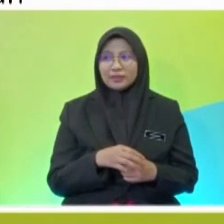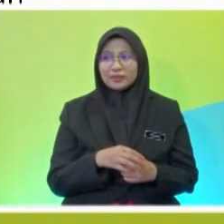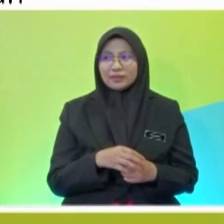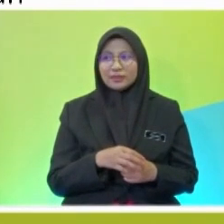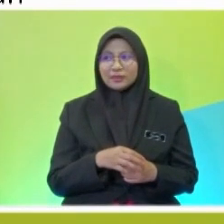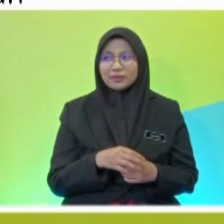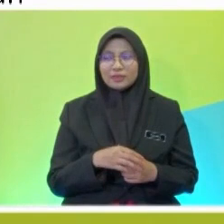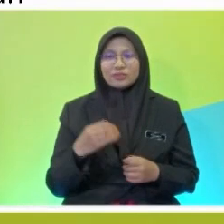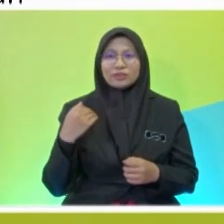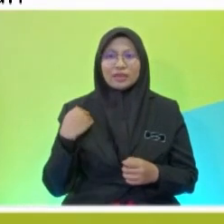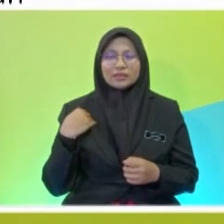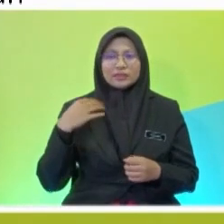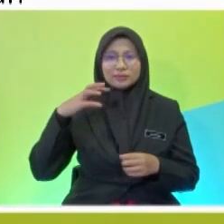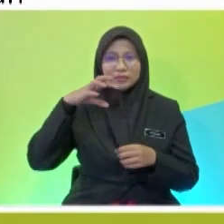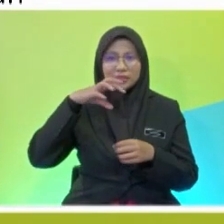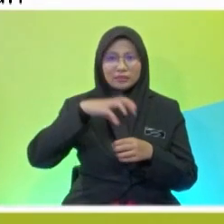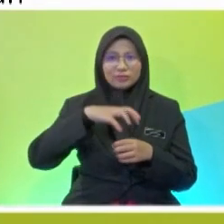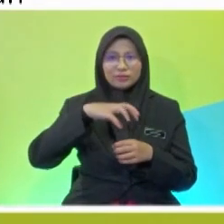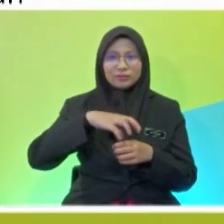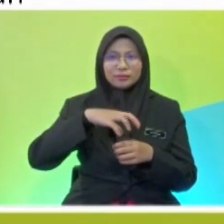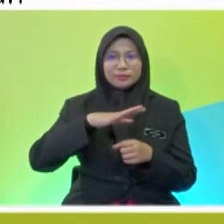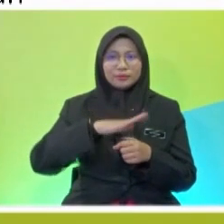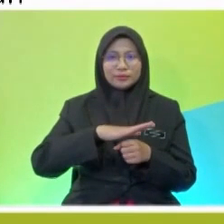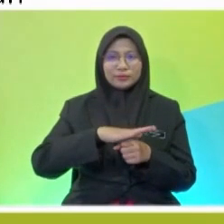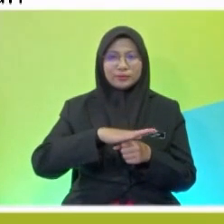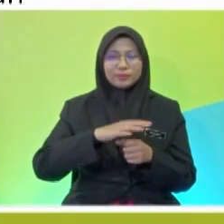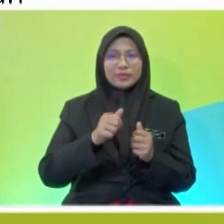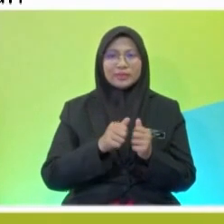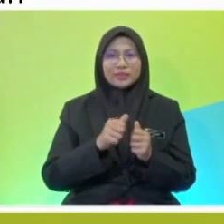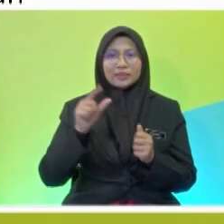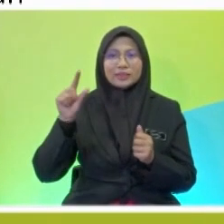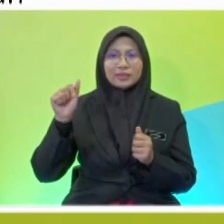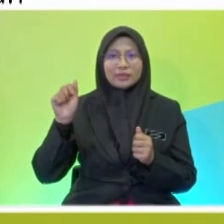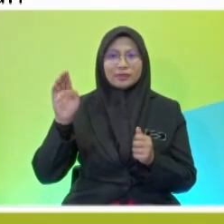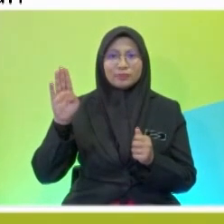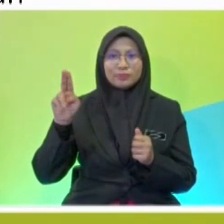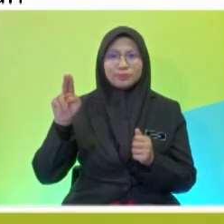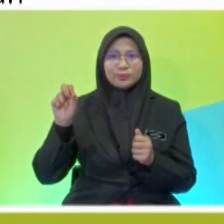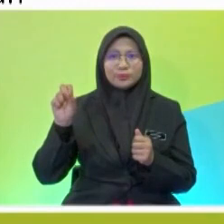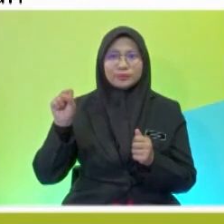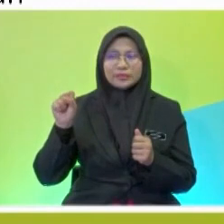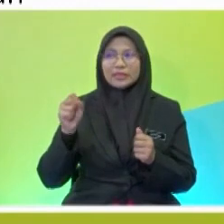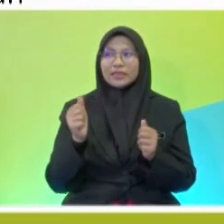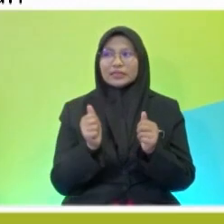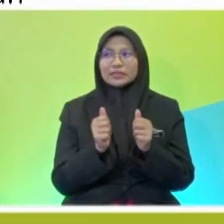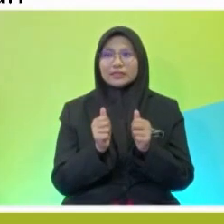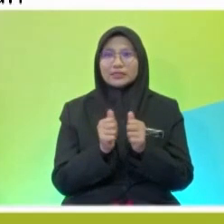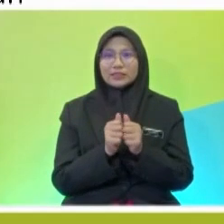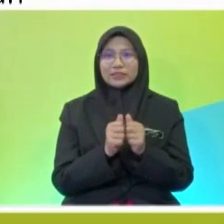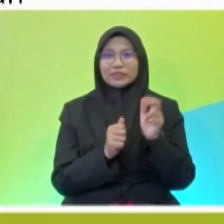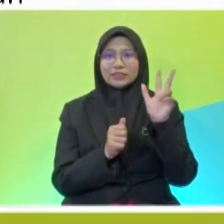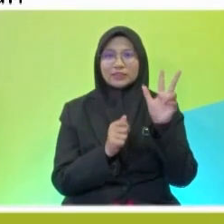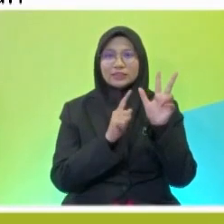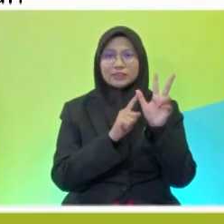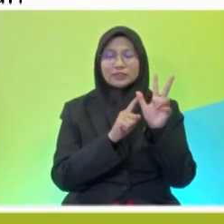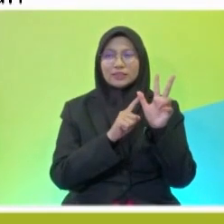alat untuk menutup Nah kita gunakan gabus jadi persoalan white telah dijawab di sini why how untuk menutup bukaan